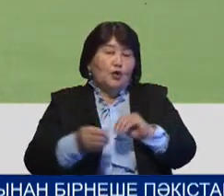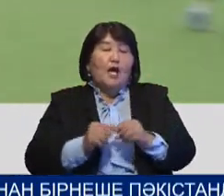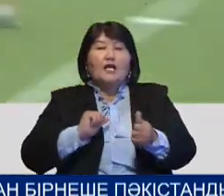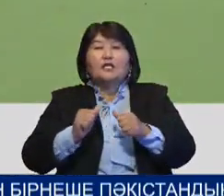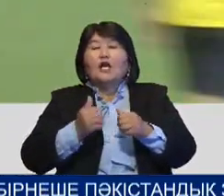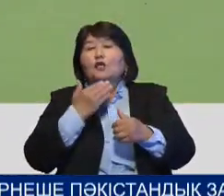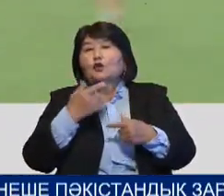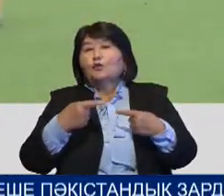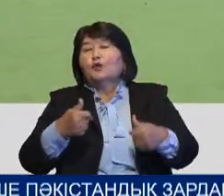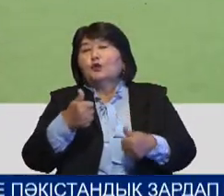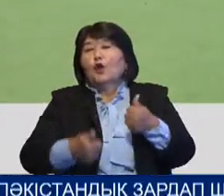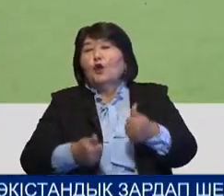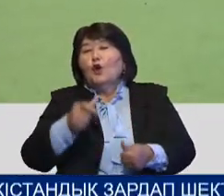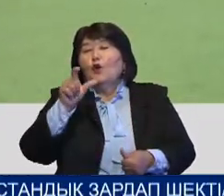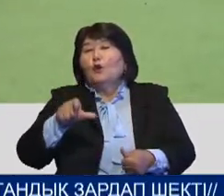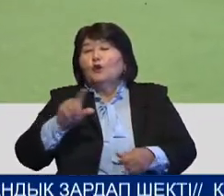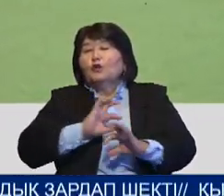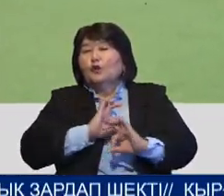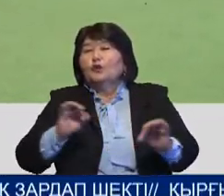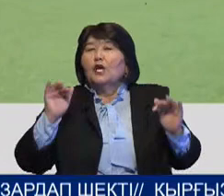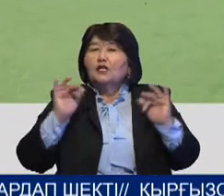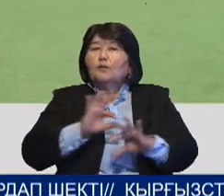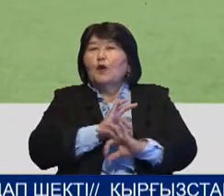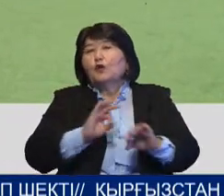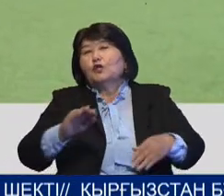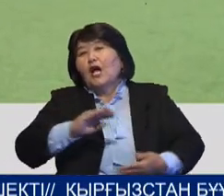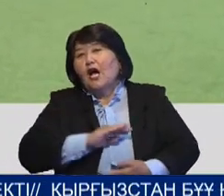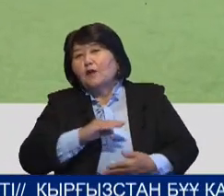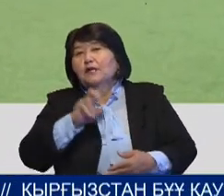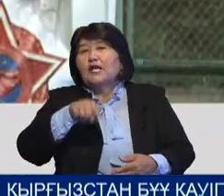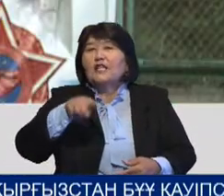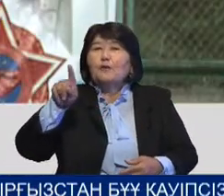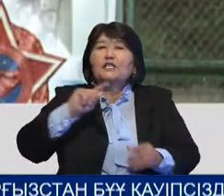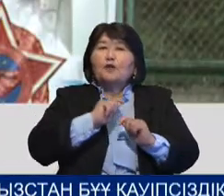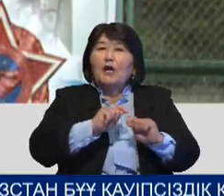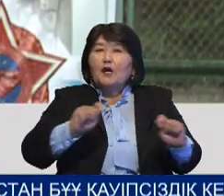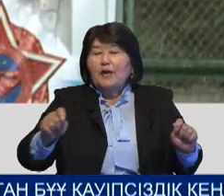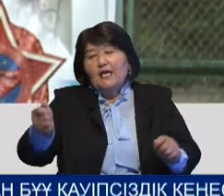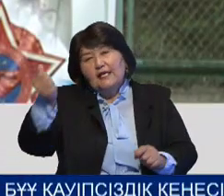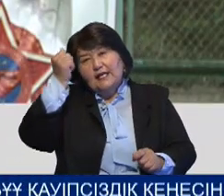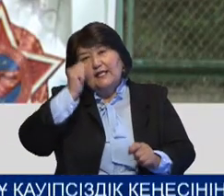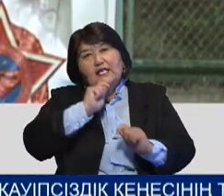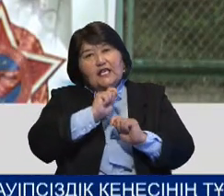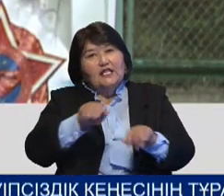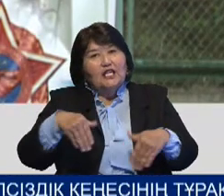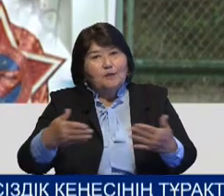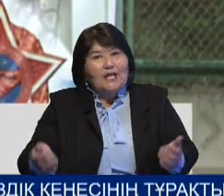соңында бірқатар ойыншы үздік шабуылшы, үздік ойыншы, үздік қақпашы номинациялармен марапатталып, естелік сыйлықтар